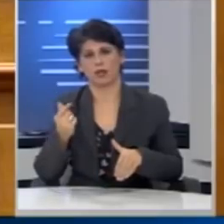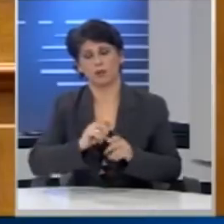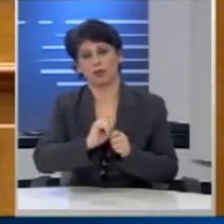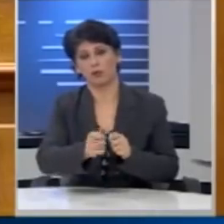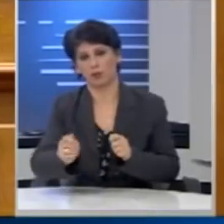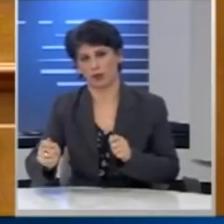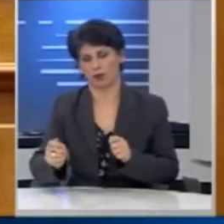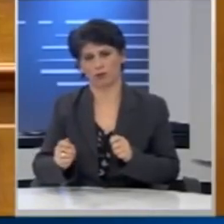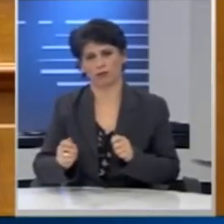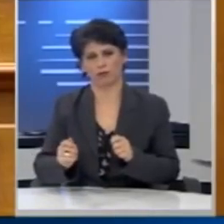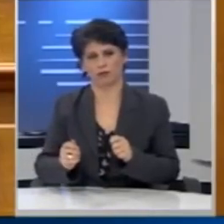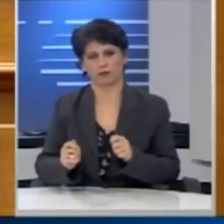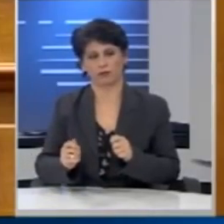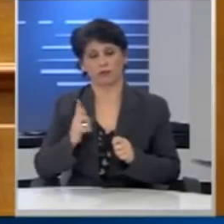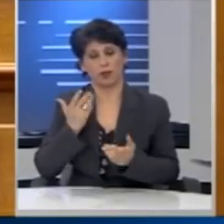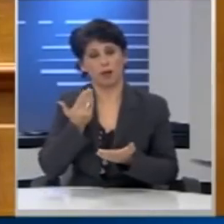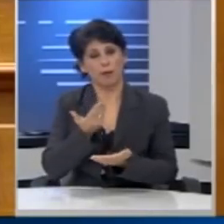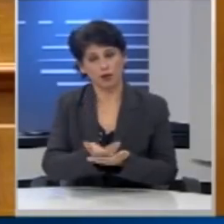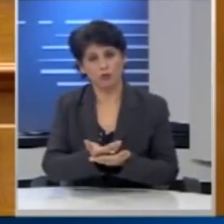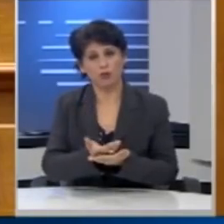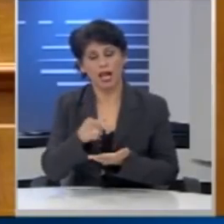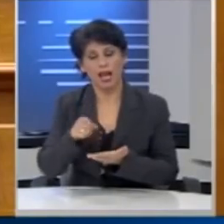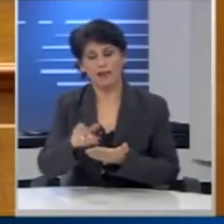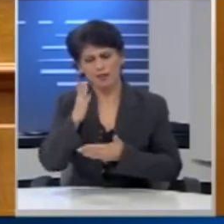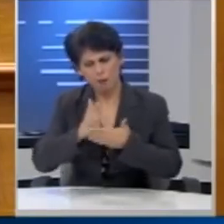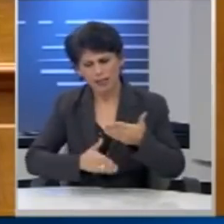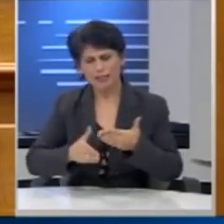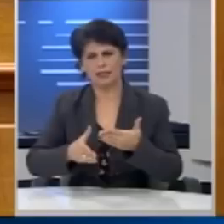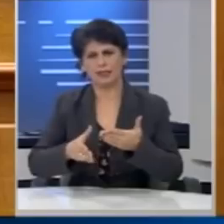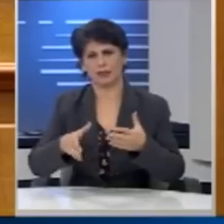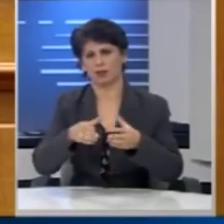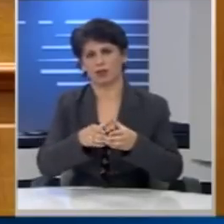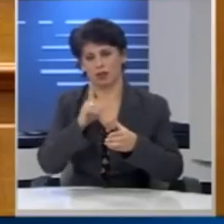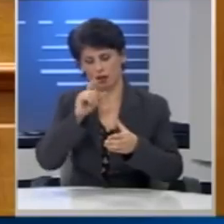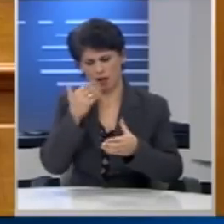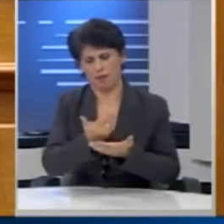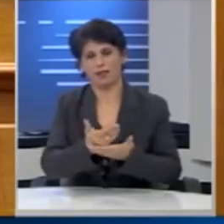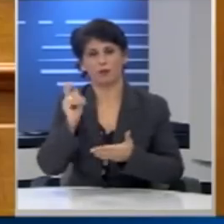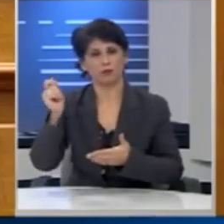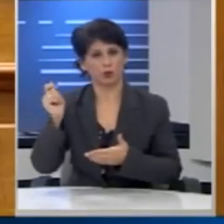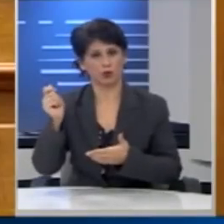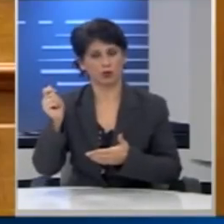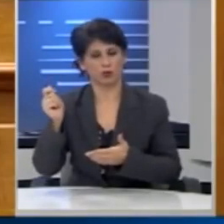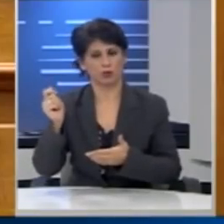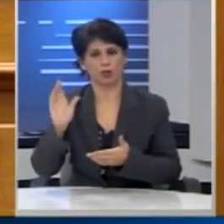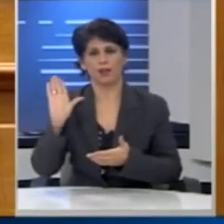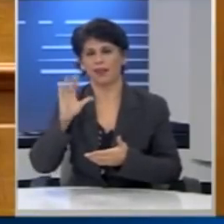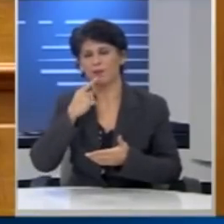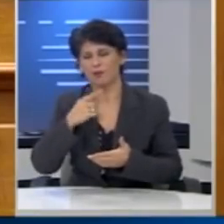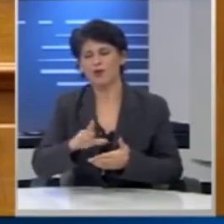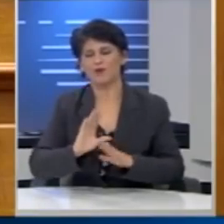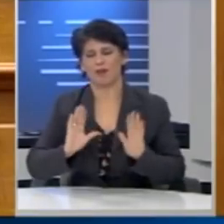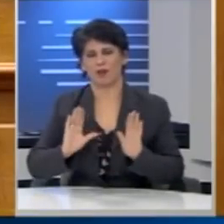που πληρώνουν. Και απαιτούν, αυτή η μεσαία τάξη απαιτεί από τους πολιτικούς να μην